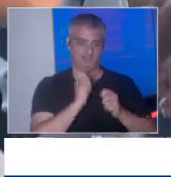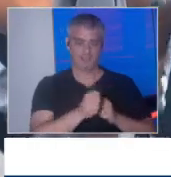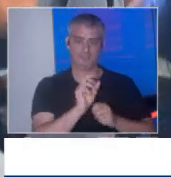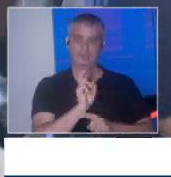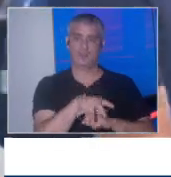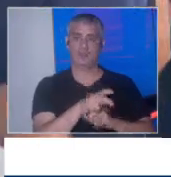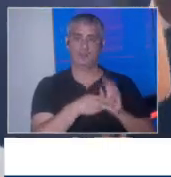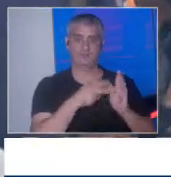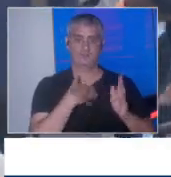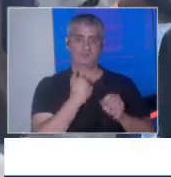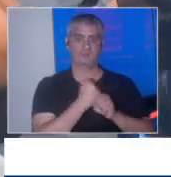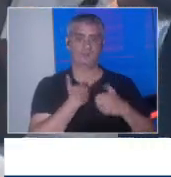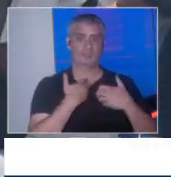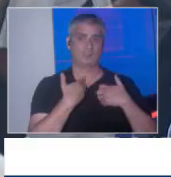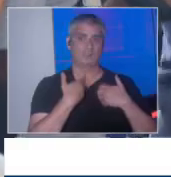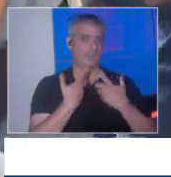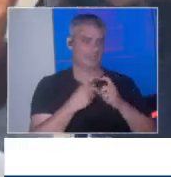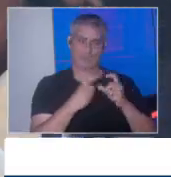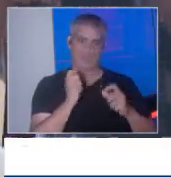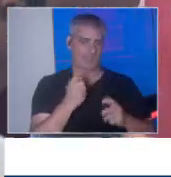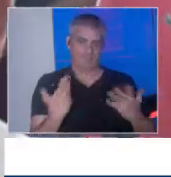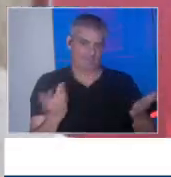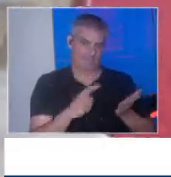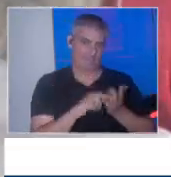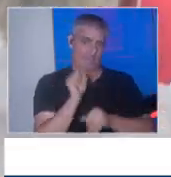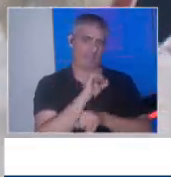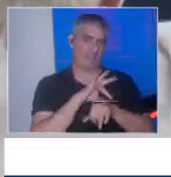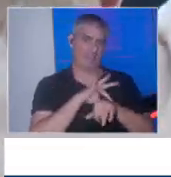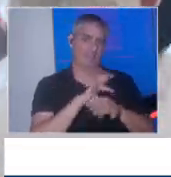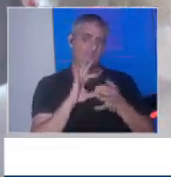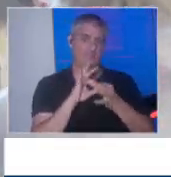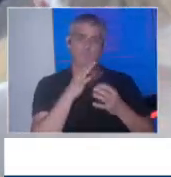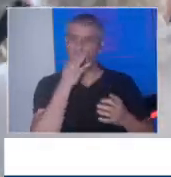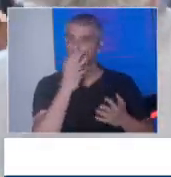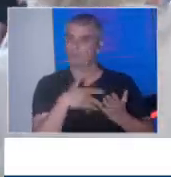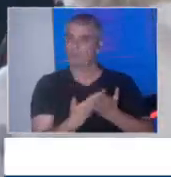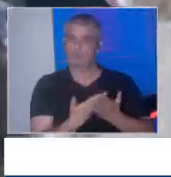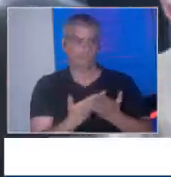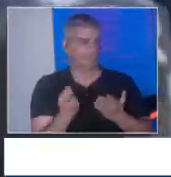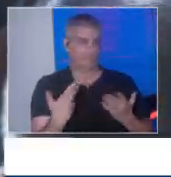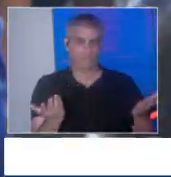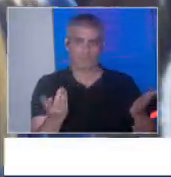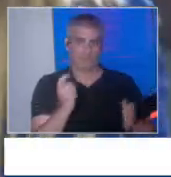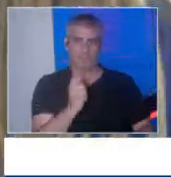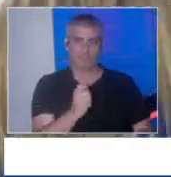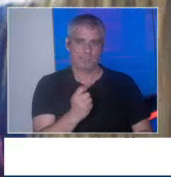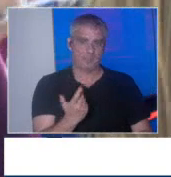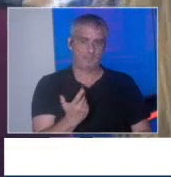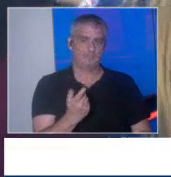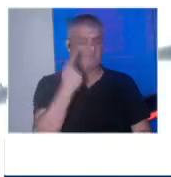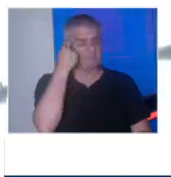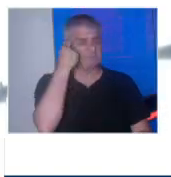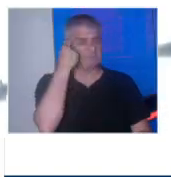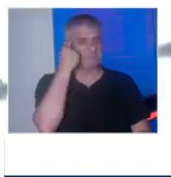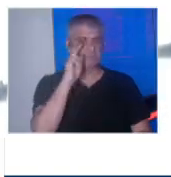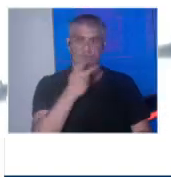לעלות לרכבת, ורצתה לעשות כל ההצגה, ולה אין רב-קו כמובן, כי יש לה נהג צמוד, והיא שואלת גם את היועצים שלה, וגם להם אין רב-קו. וואו. ואתה חושב